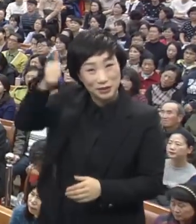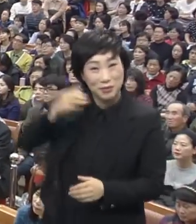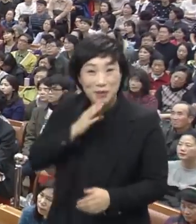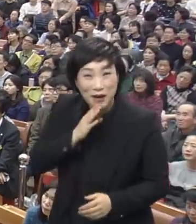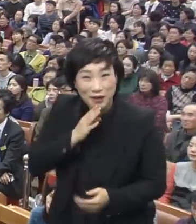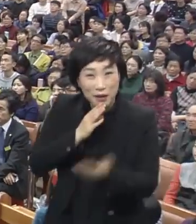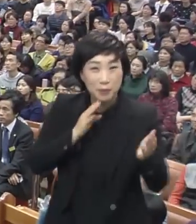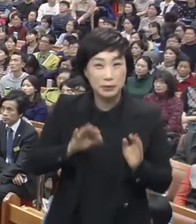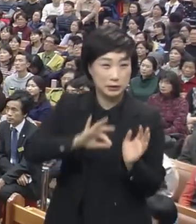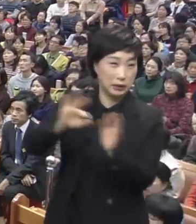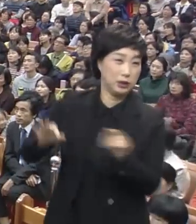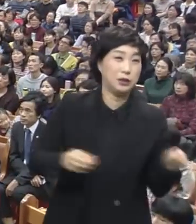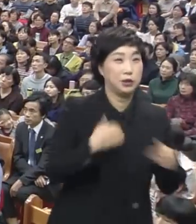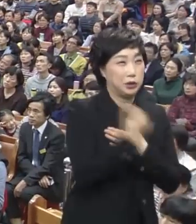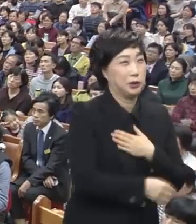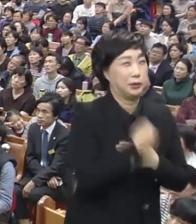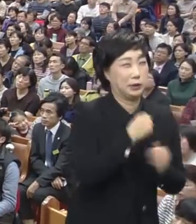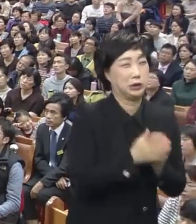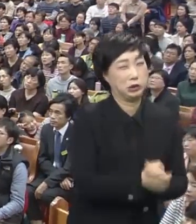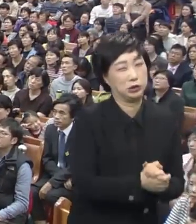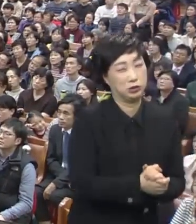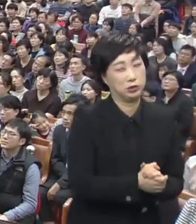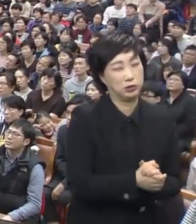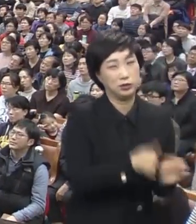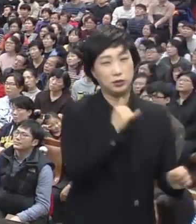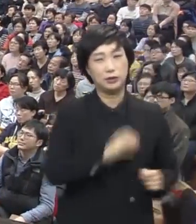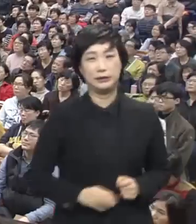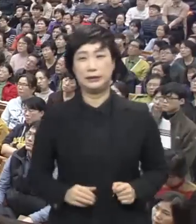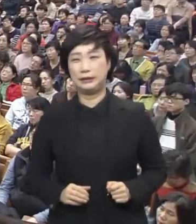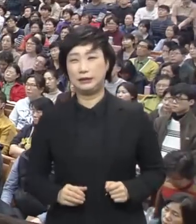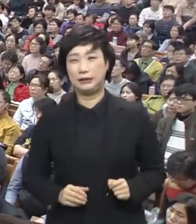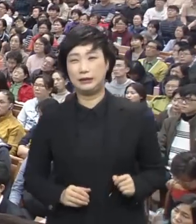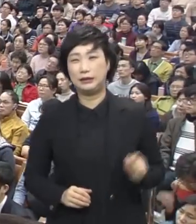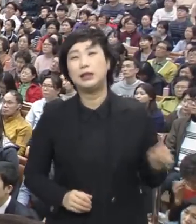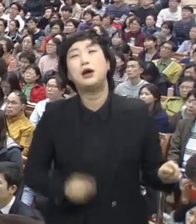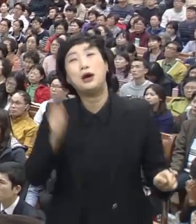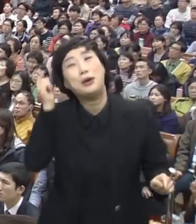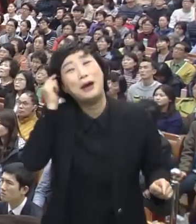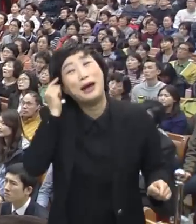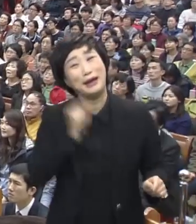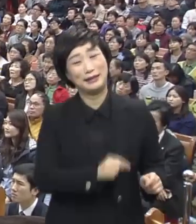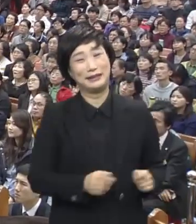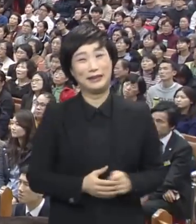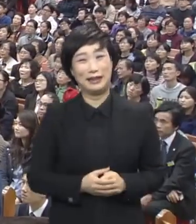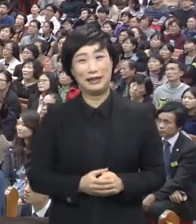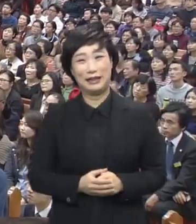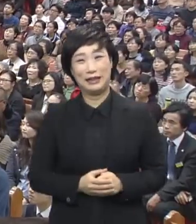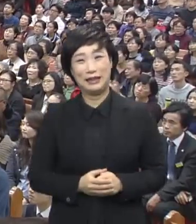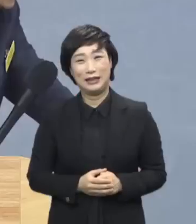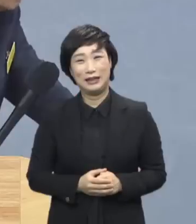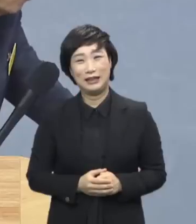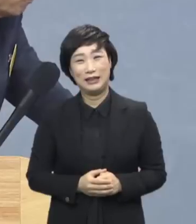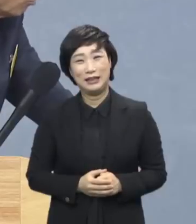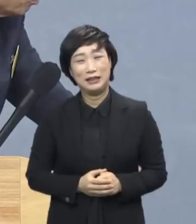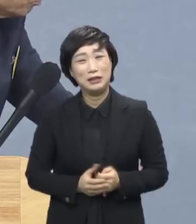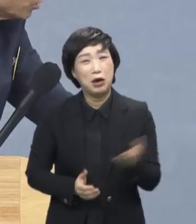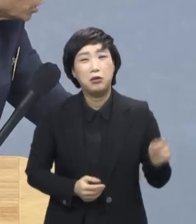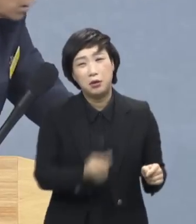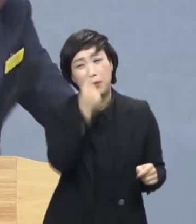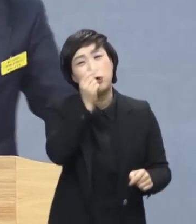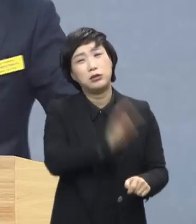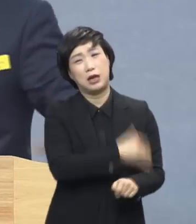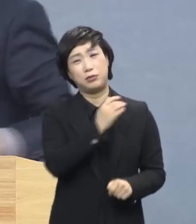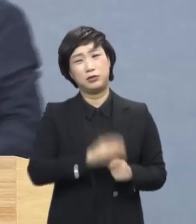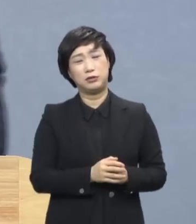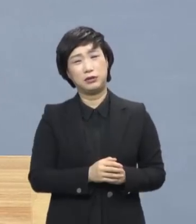근데 왜 다 육신의 원대로 되기를 바래? 그 어서 도대체 어서 잘못 배운